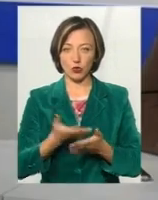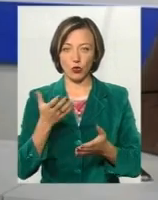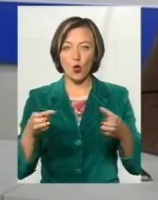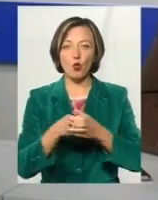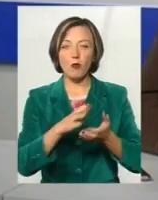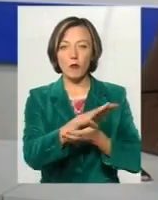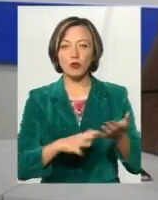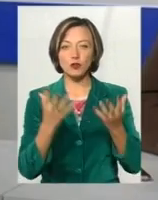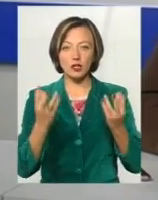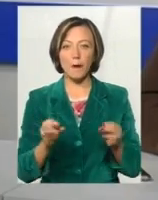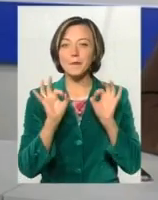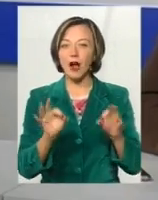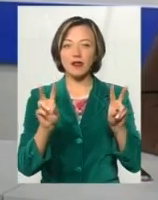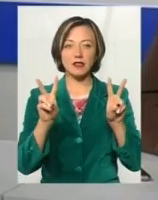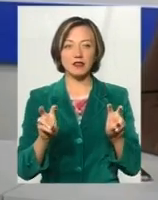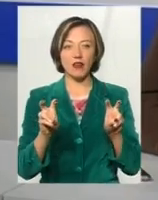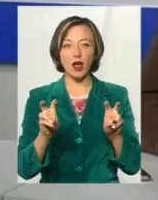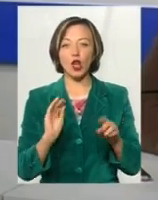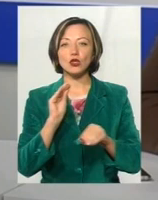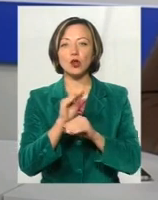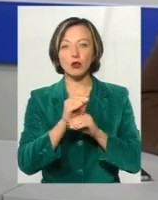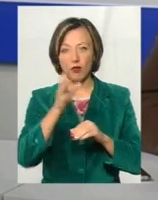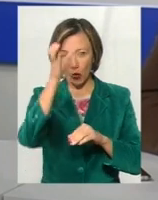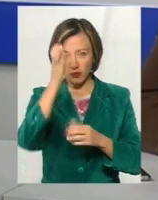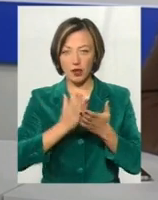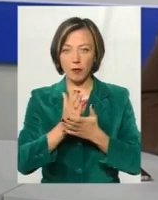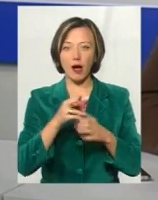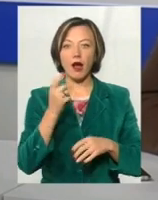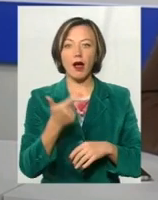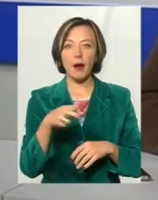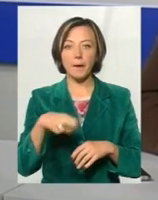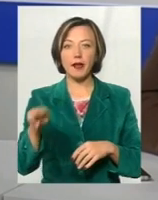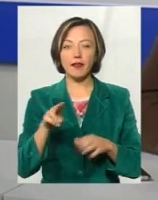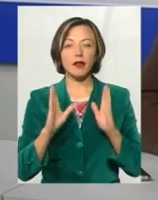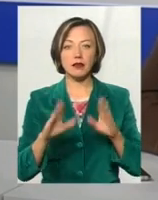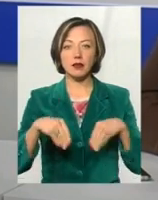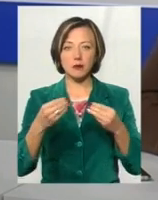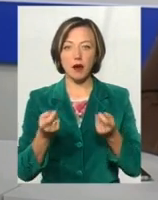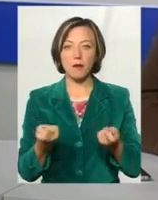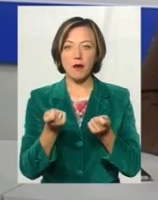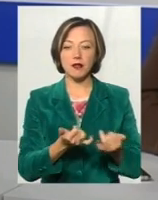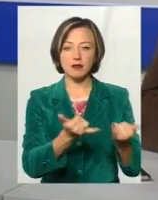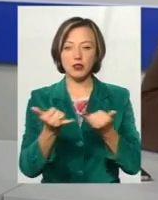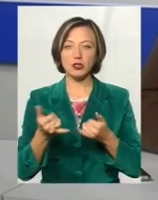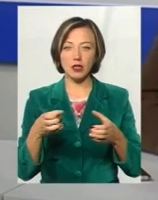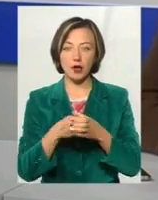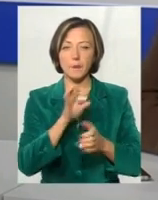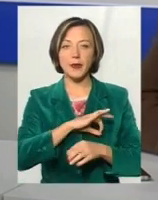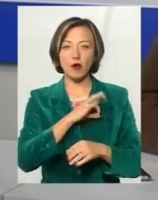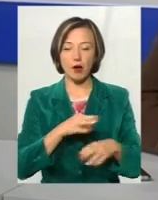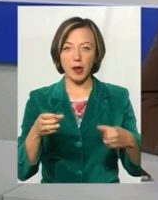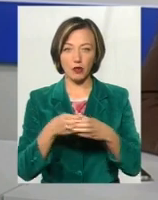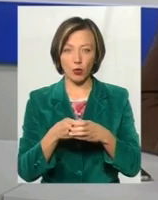високу вартість групи продовженого дня, хоча правильно називати додаткову освітню послугу, тому що ГПД може надавати стільки малозахищеним категоріям, пільговим